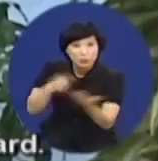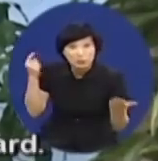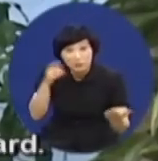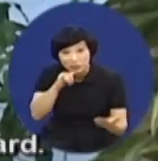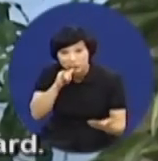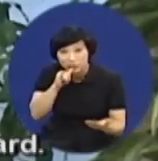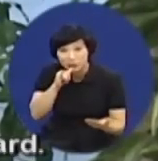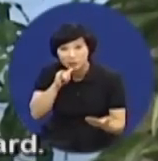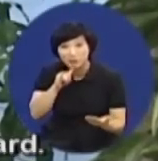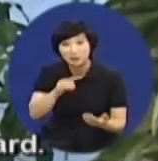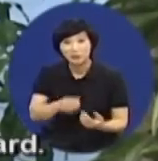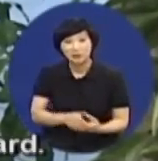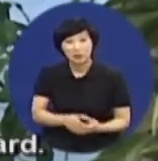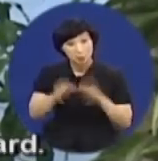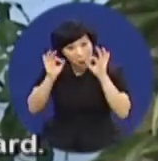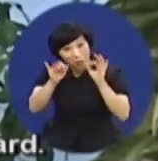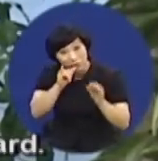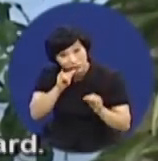ますか？